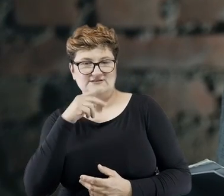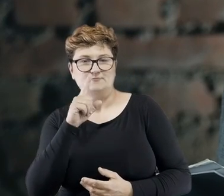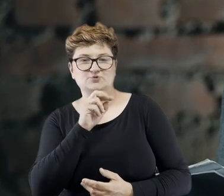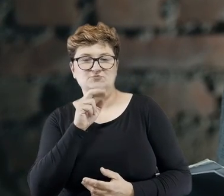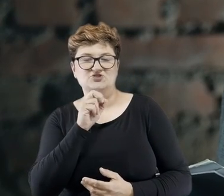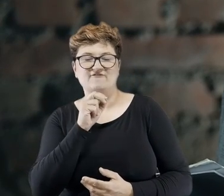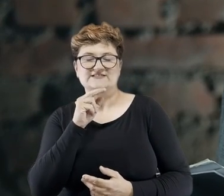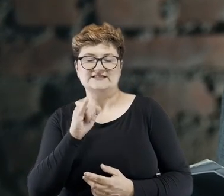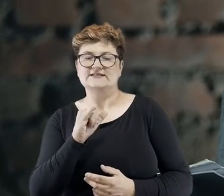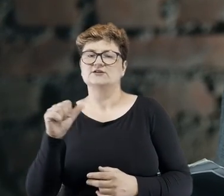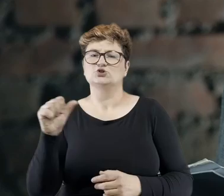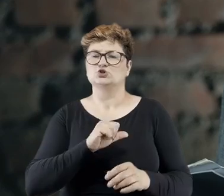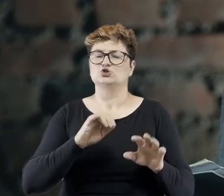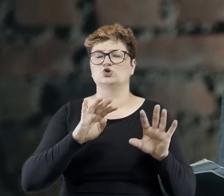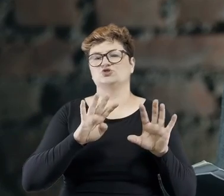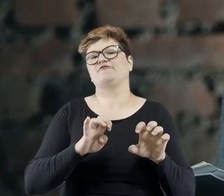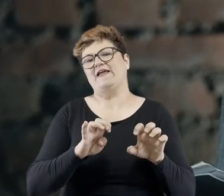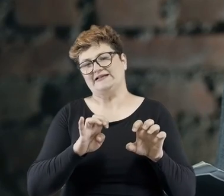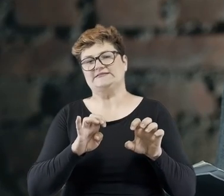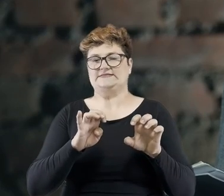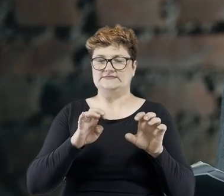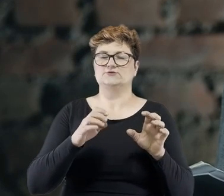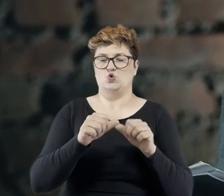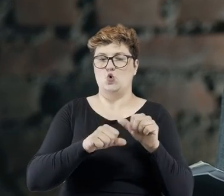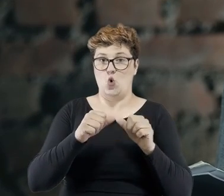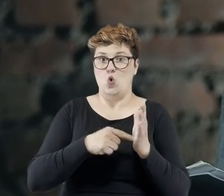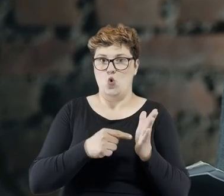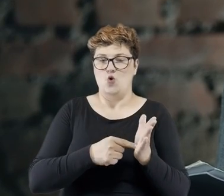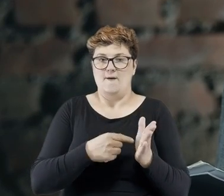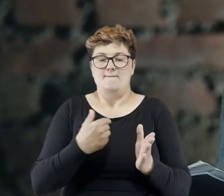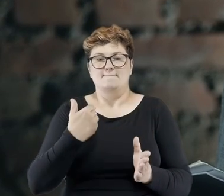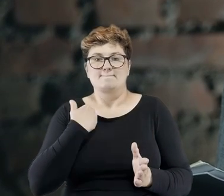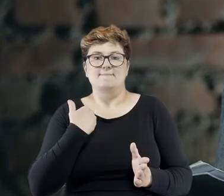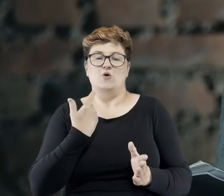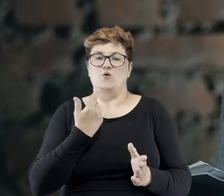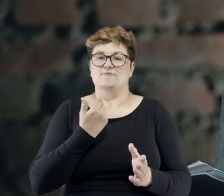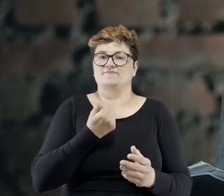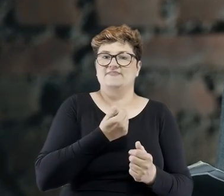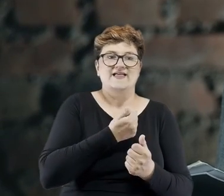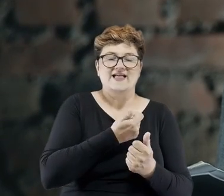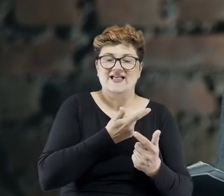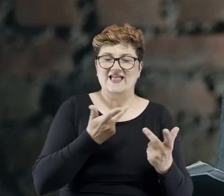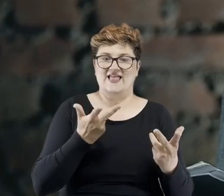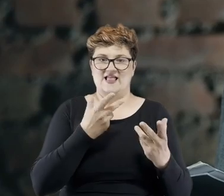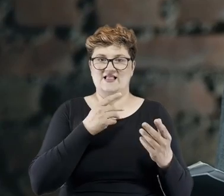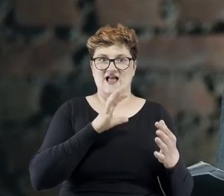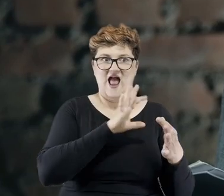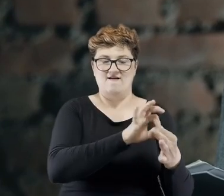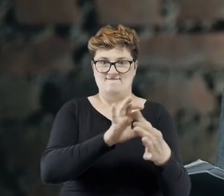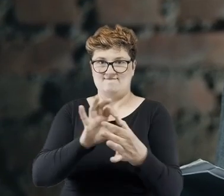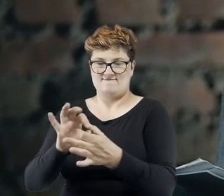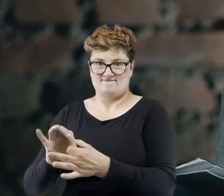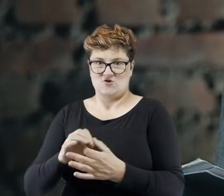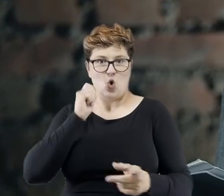kiedy w roku 1900 właściwie w kilku bardzo dramatycznych i